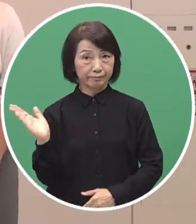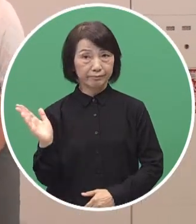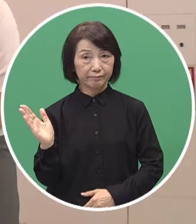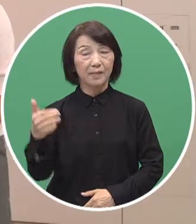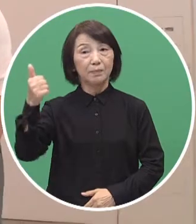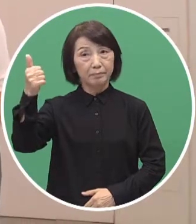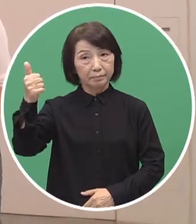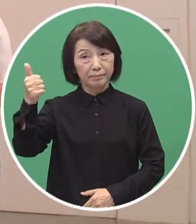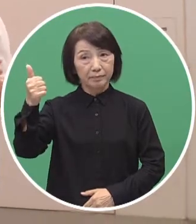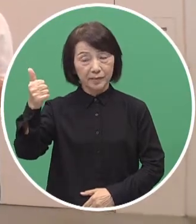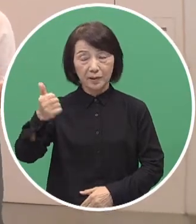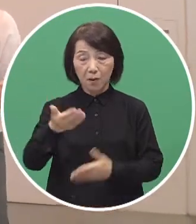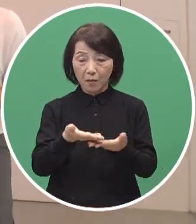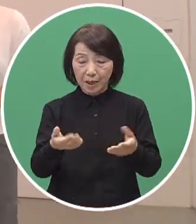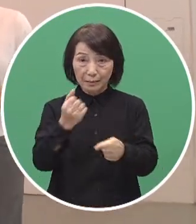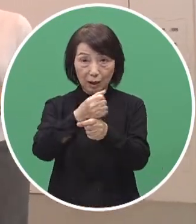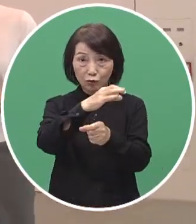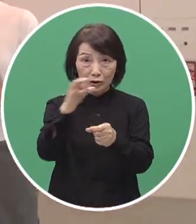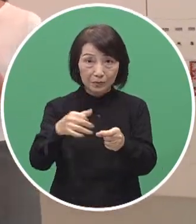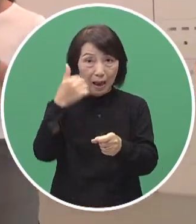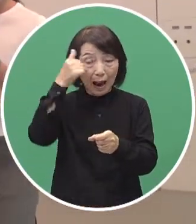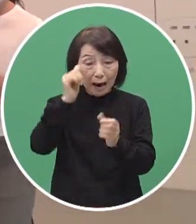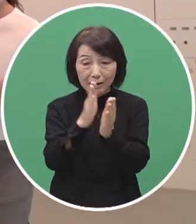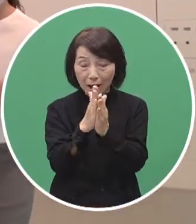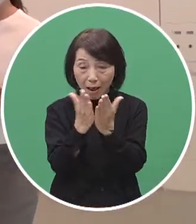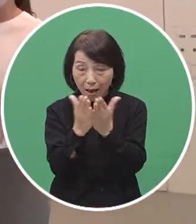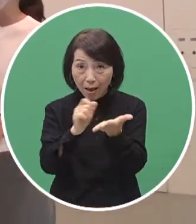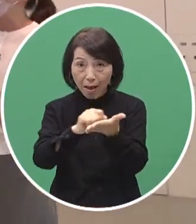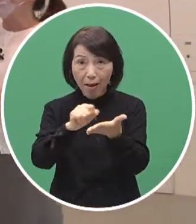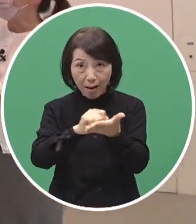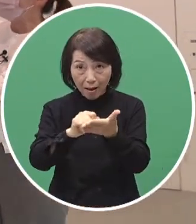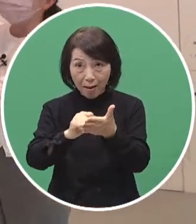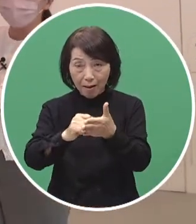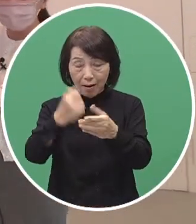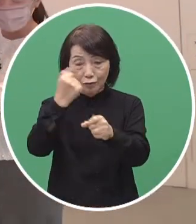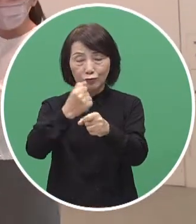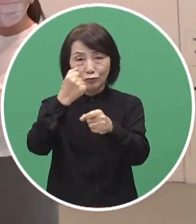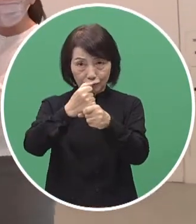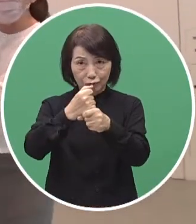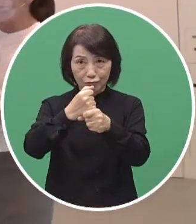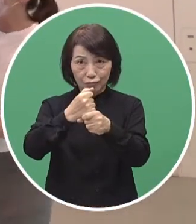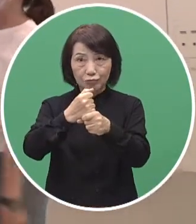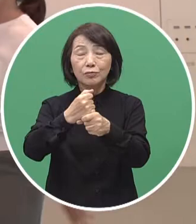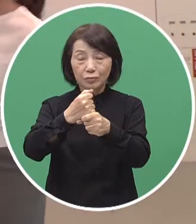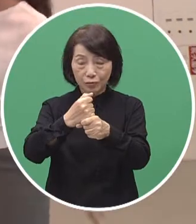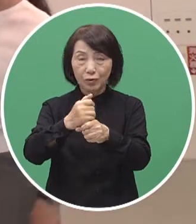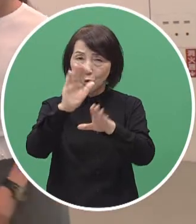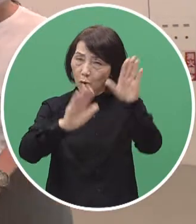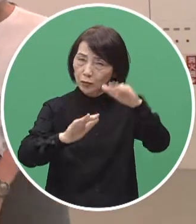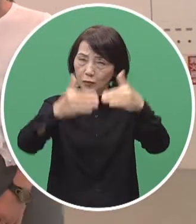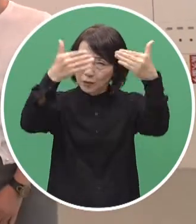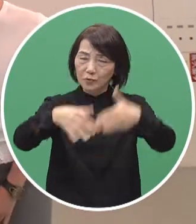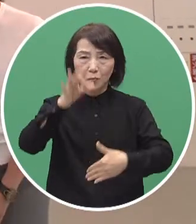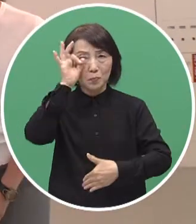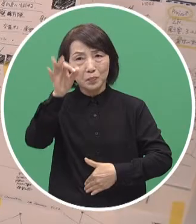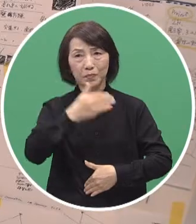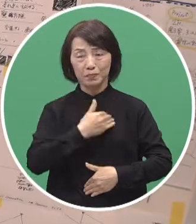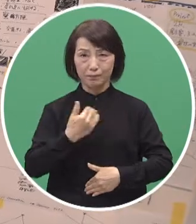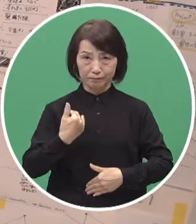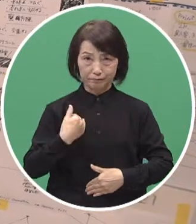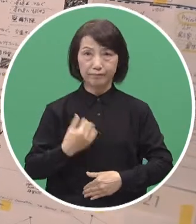こちらでは植松さんの展示作品のアイデアスケッチや制作風景を映像などで見ることができます